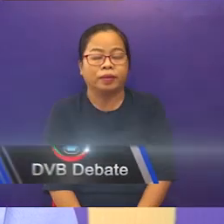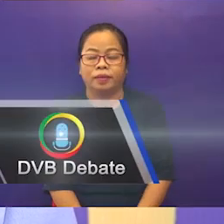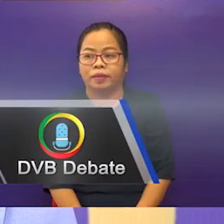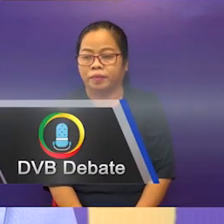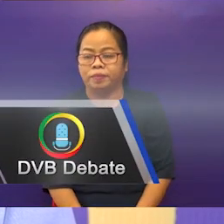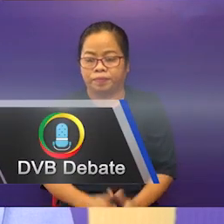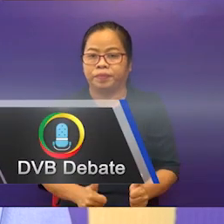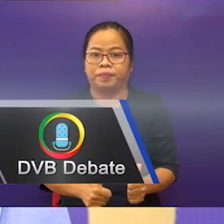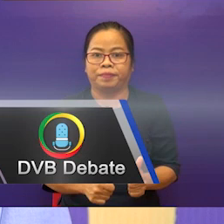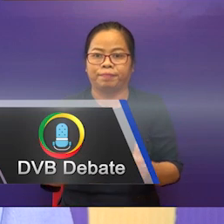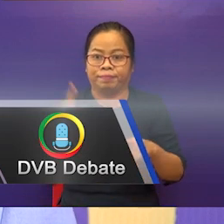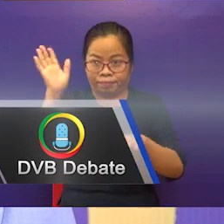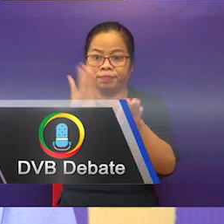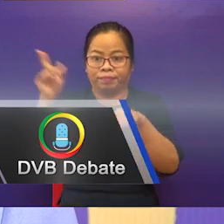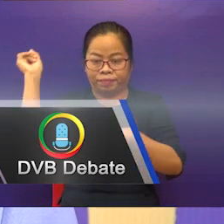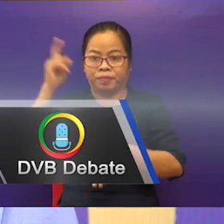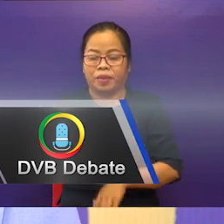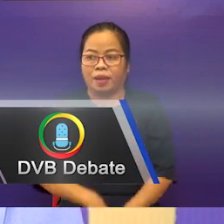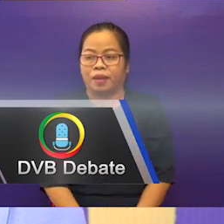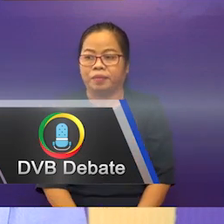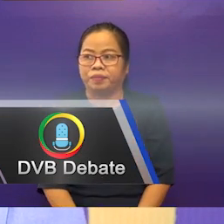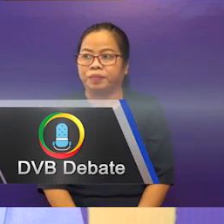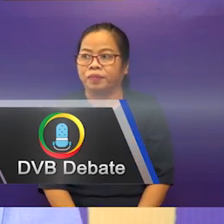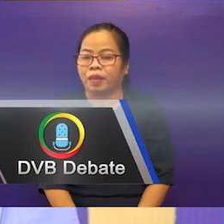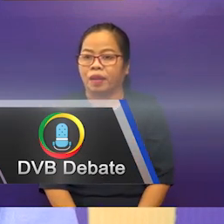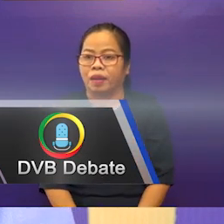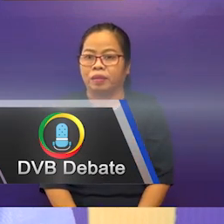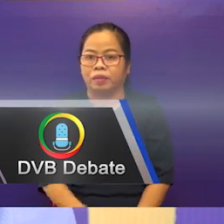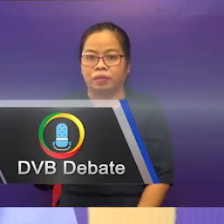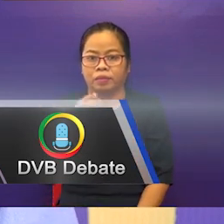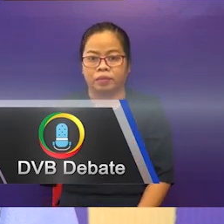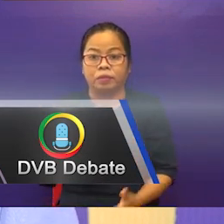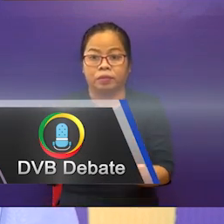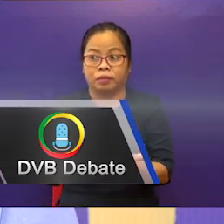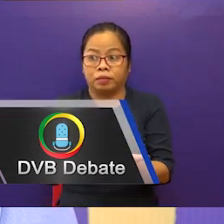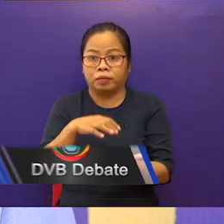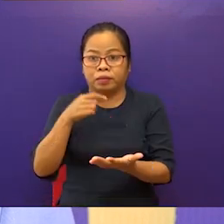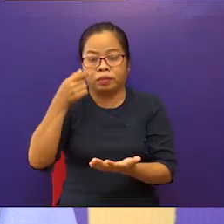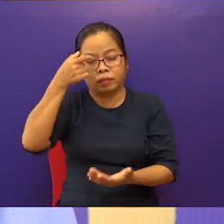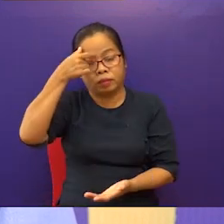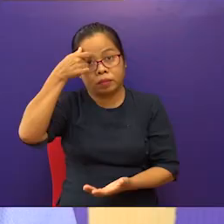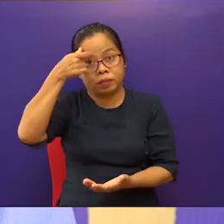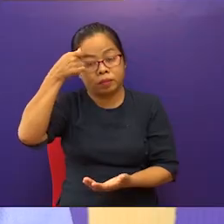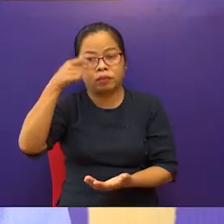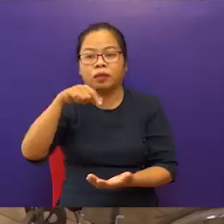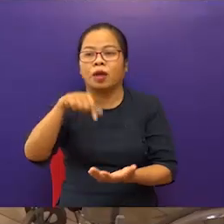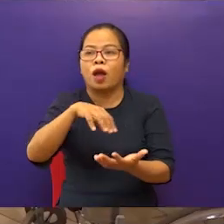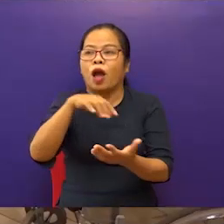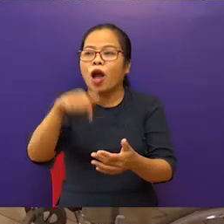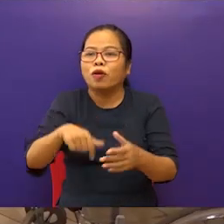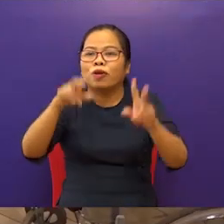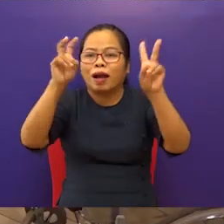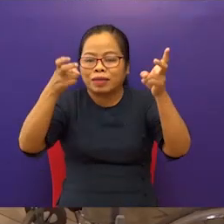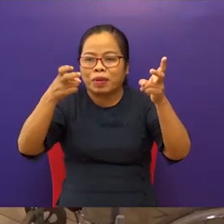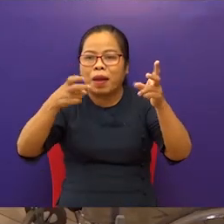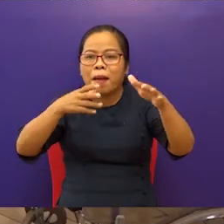DPP တပိတ်ကပြန်ကြိုဆိုပါတယ်ကျွန်တော်တို့ဒီနေ့ဆွေးနွေးနေတာကတော့ဒီမတန်ဆွမ်းတွေကိုမြန်မာလူအဖွဲ့အစည်းကဘယ်လိုဆက်ဆံနေလဲဘယ်လောက်အလေးထားနေလဲ